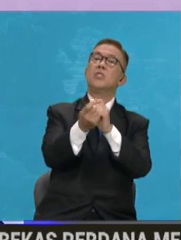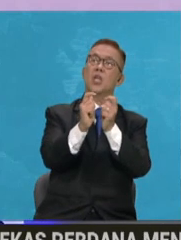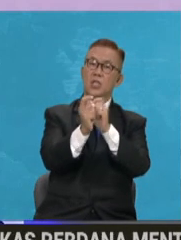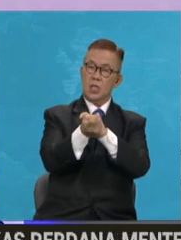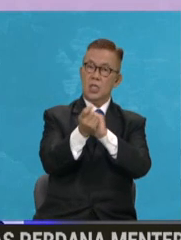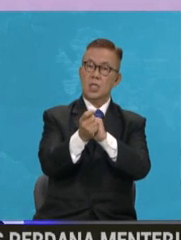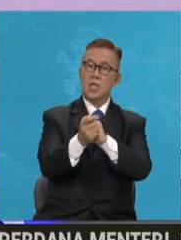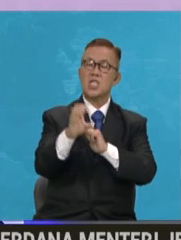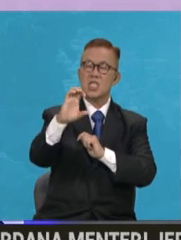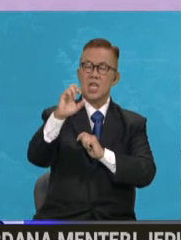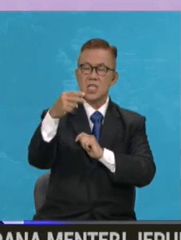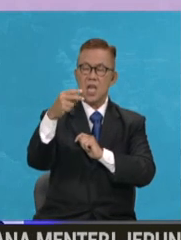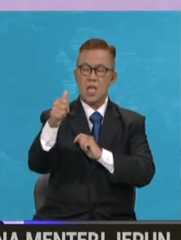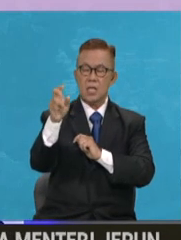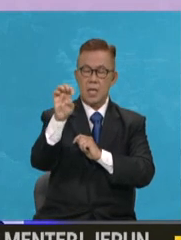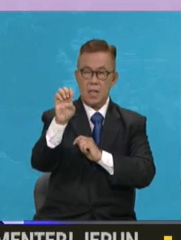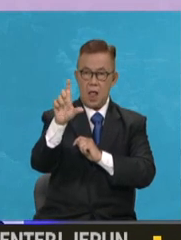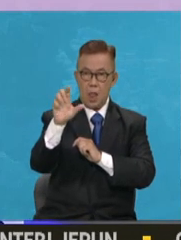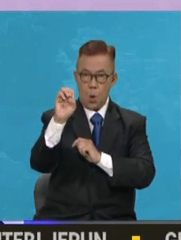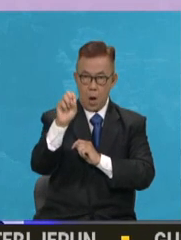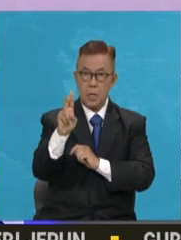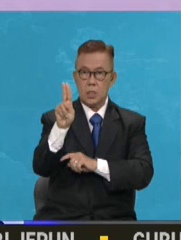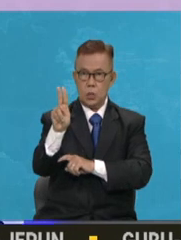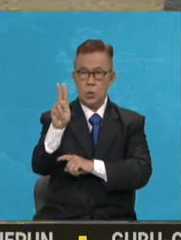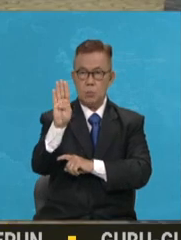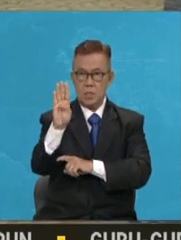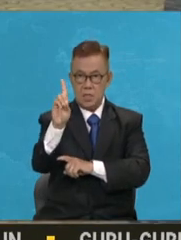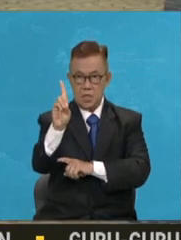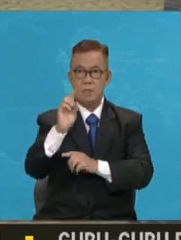di dewan Johnson University Brunei Darussalam